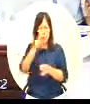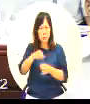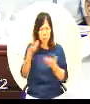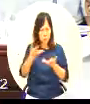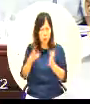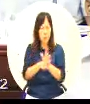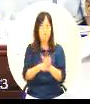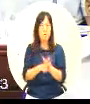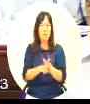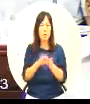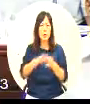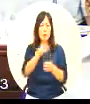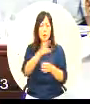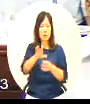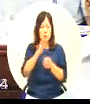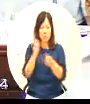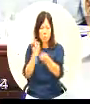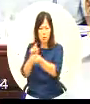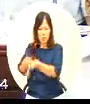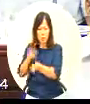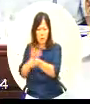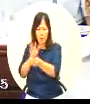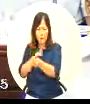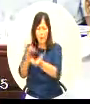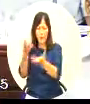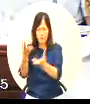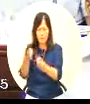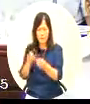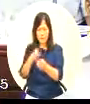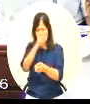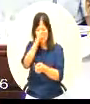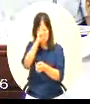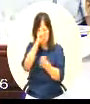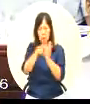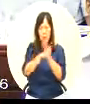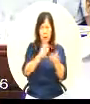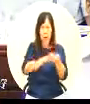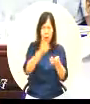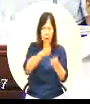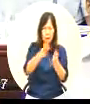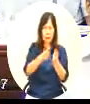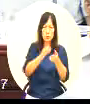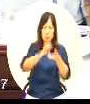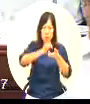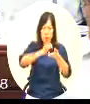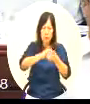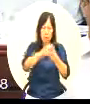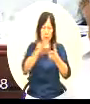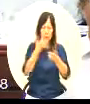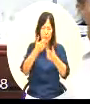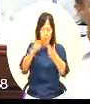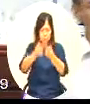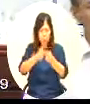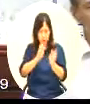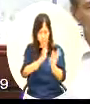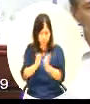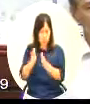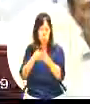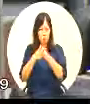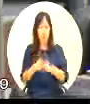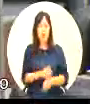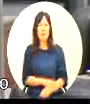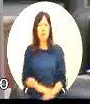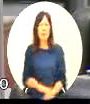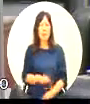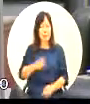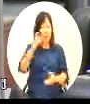以反而是做出不利于病人的一个要求，那这个医师都应该是去做一个比较适当的处理。 是，其实很